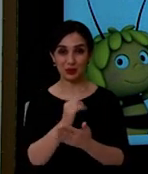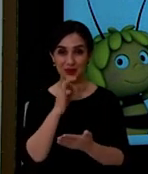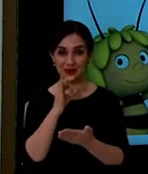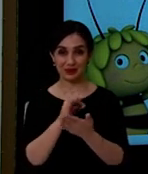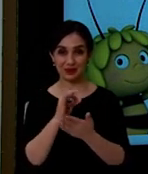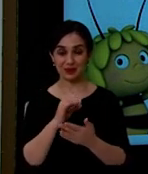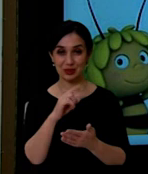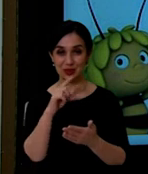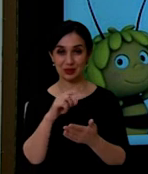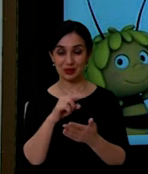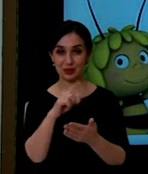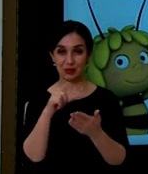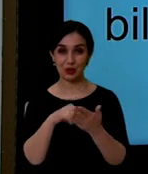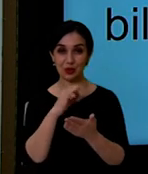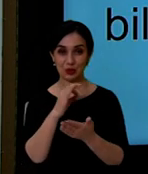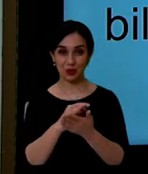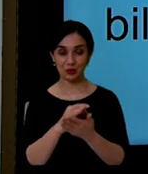topdingiz.